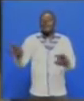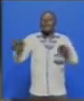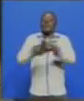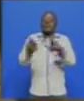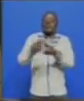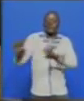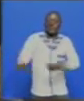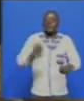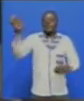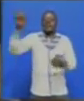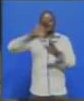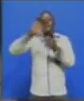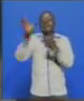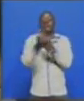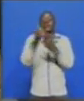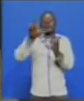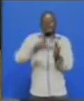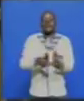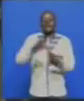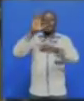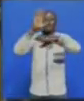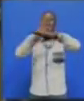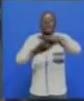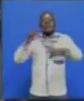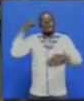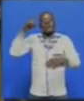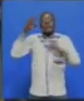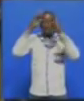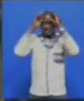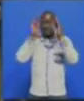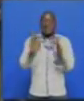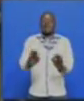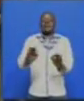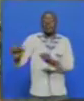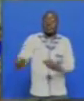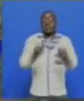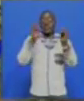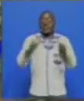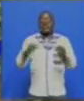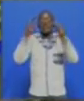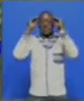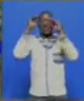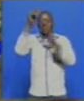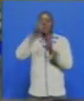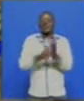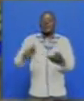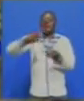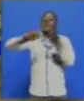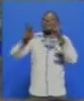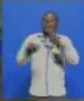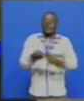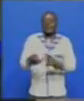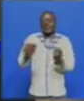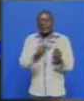activités culturelles. Un appel a été lancé aux décideurs, aux acteurs de l'éducation et aux partenaires à